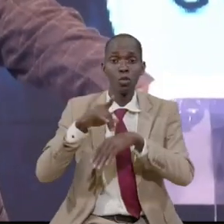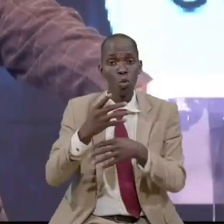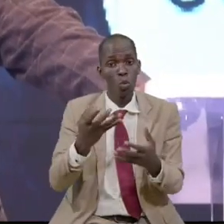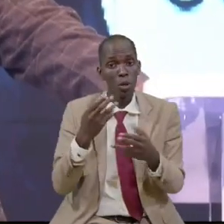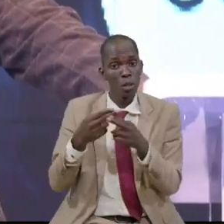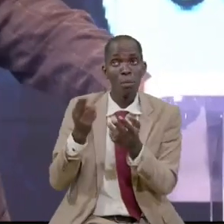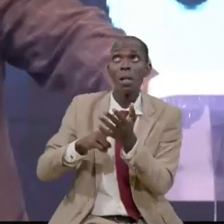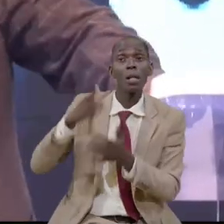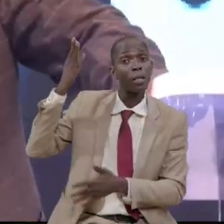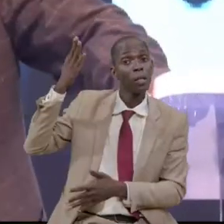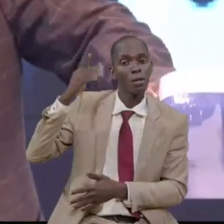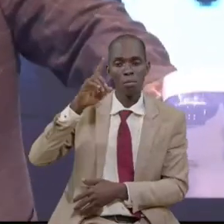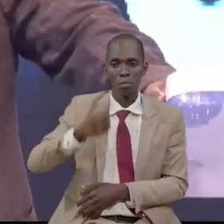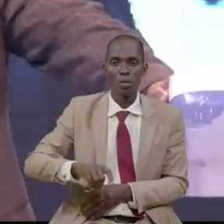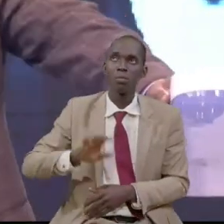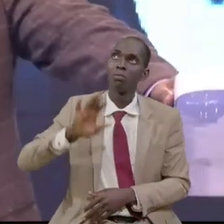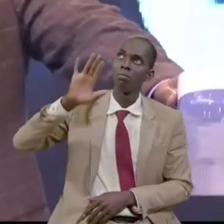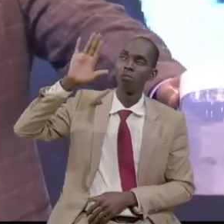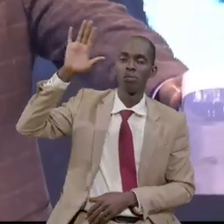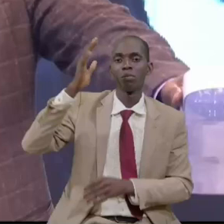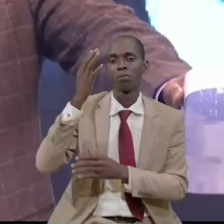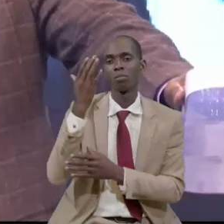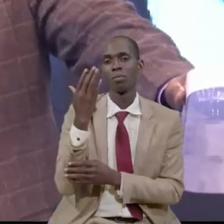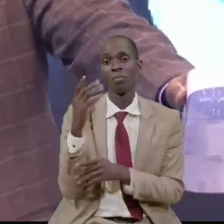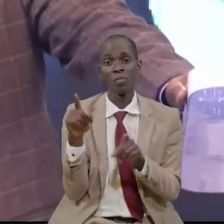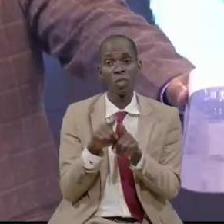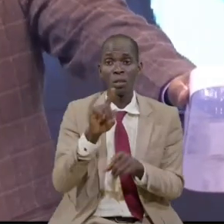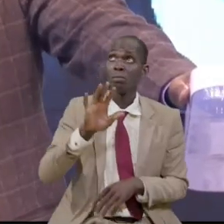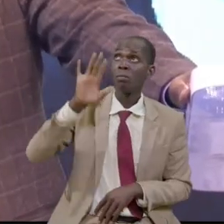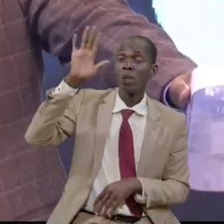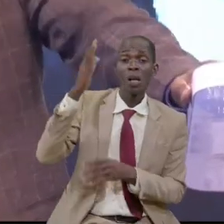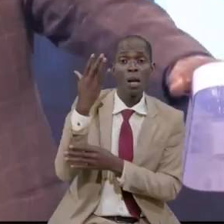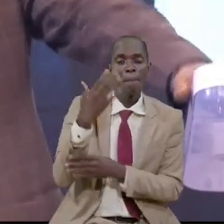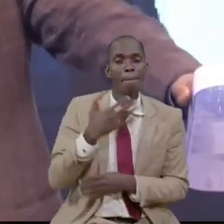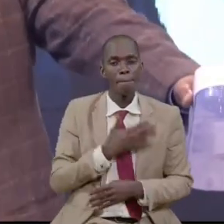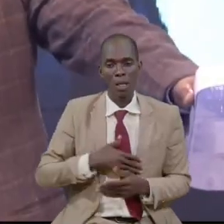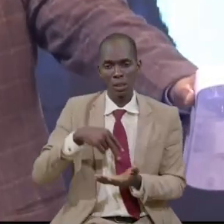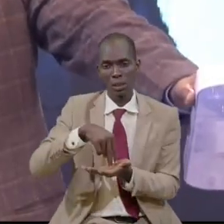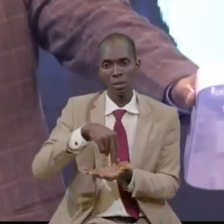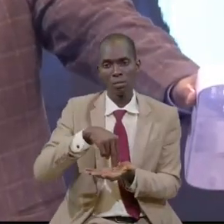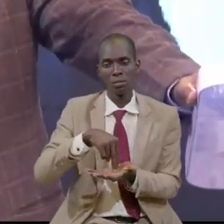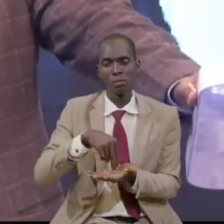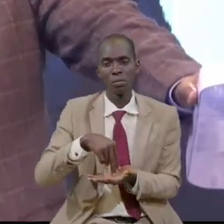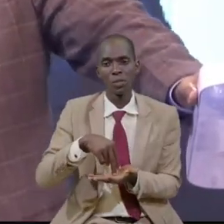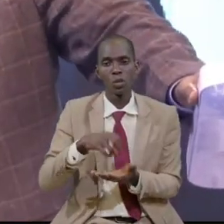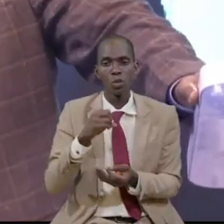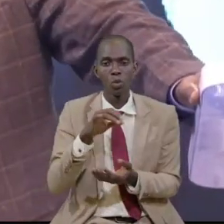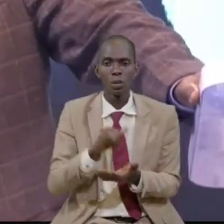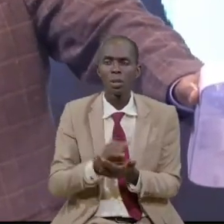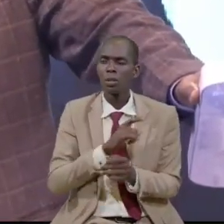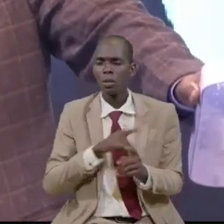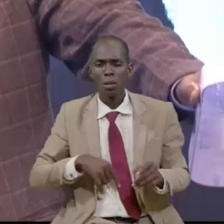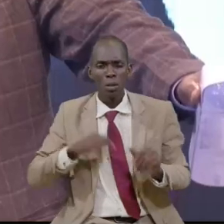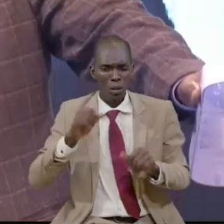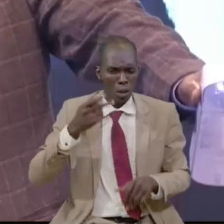Si vous le voulez, levez la main où que vous soyez. Et si vous êtes en train de lever la main, alors, priez, vous tenir debout afin que le